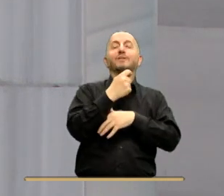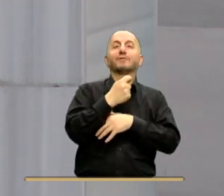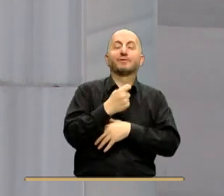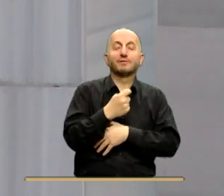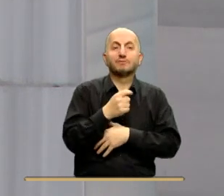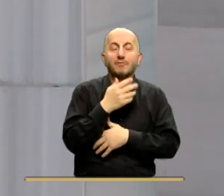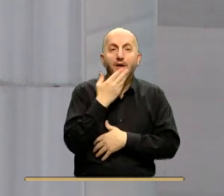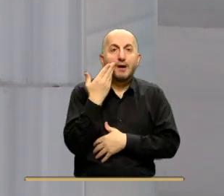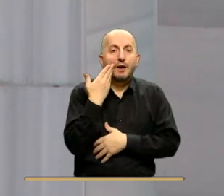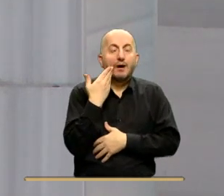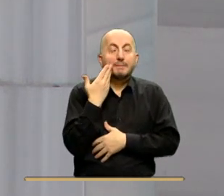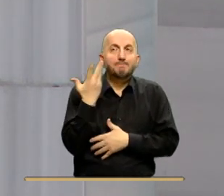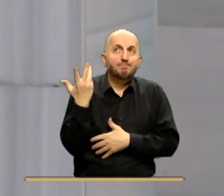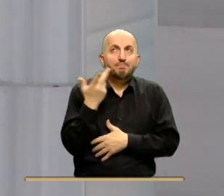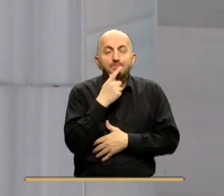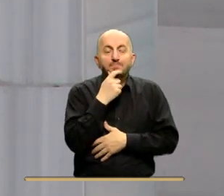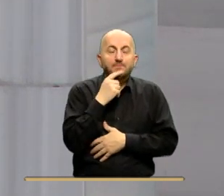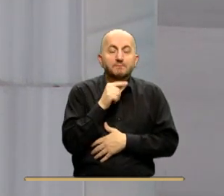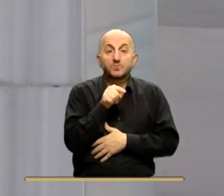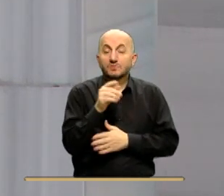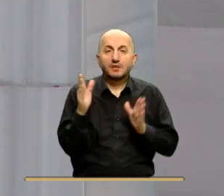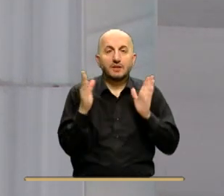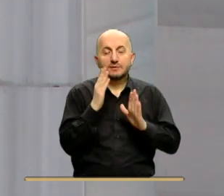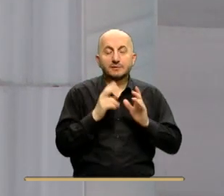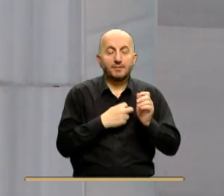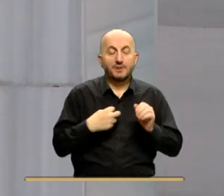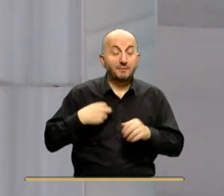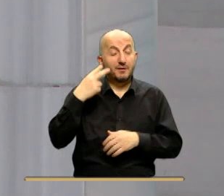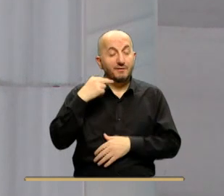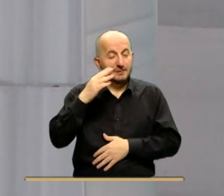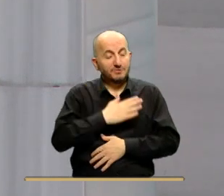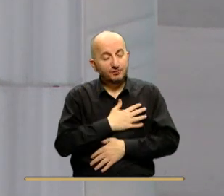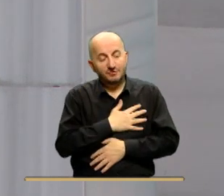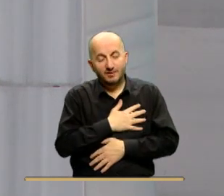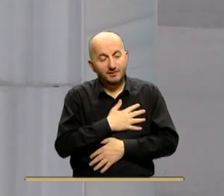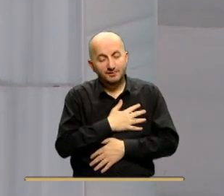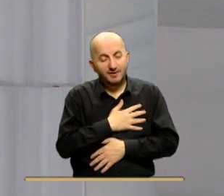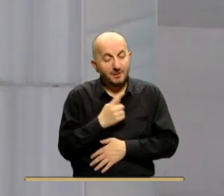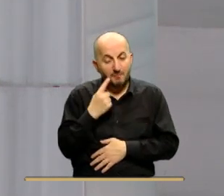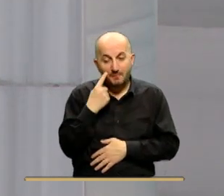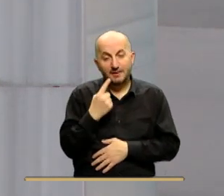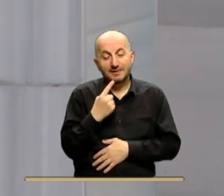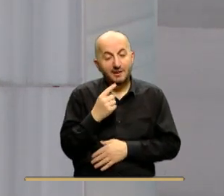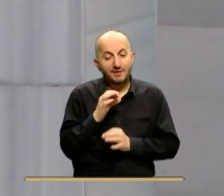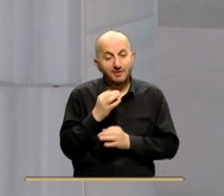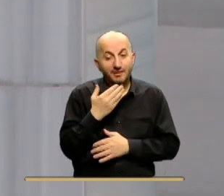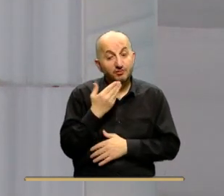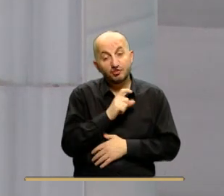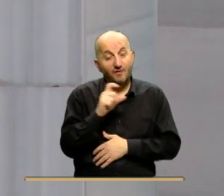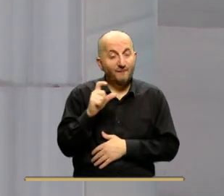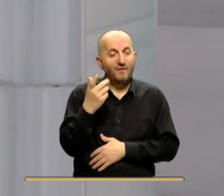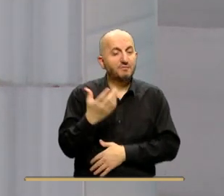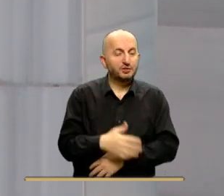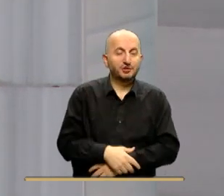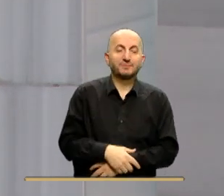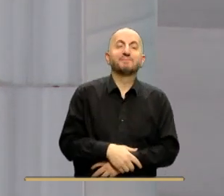teklif. Bunun karşısında Cenab-ı Peygamber aleyhissalatü vesselam bakın nasıl cevap